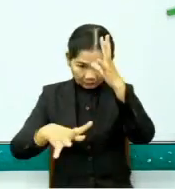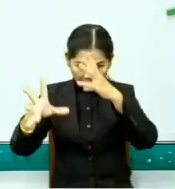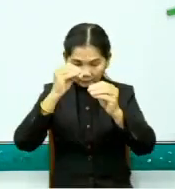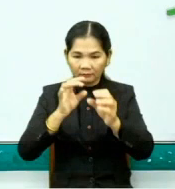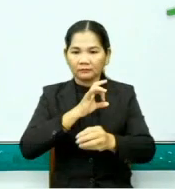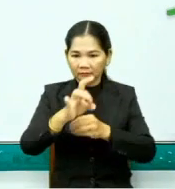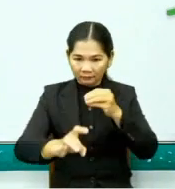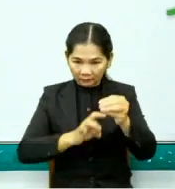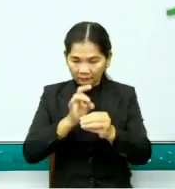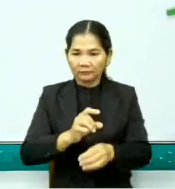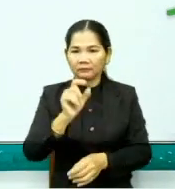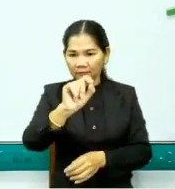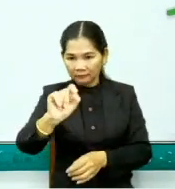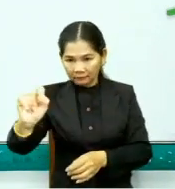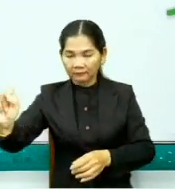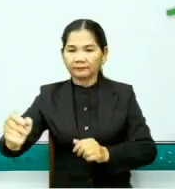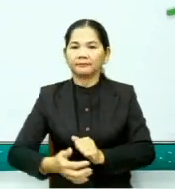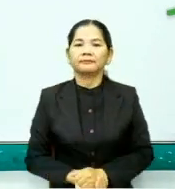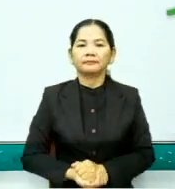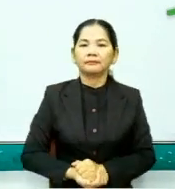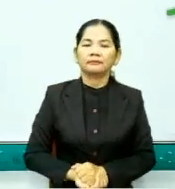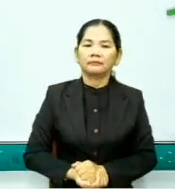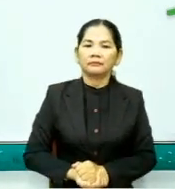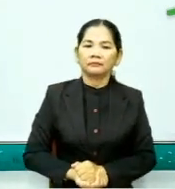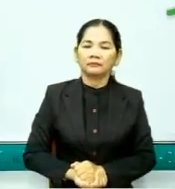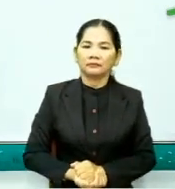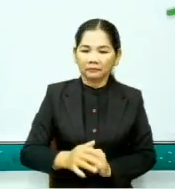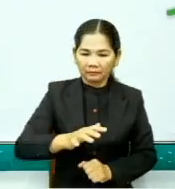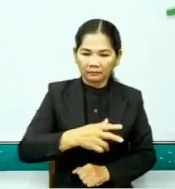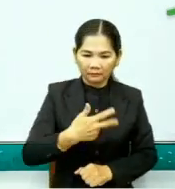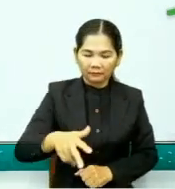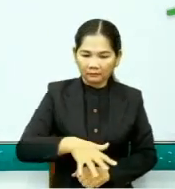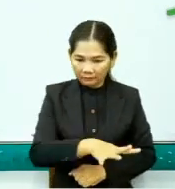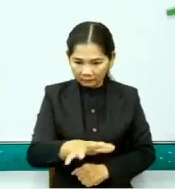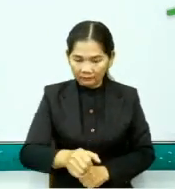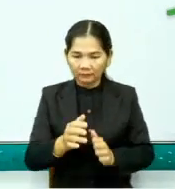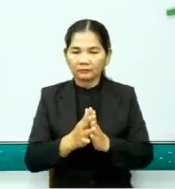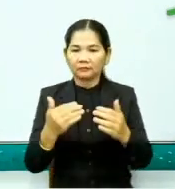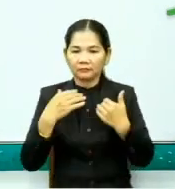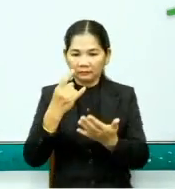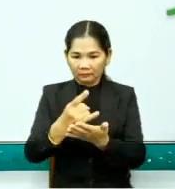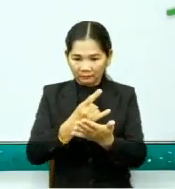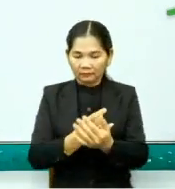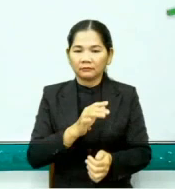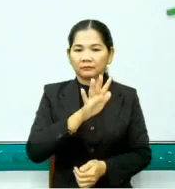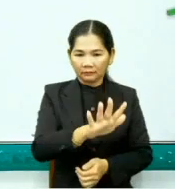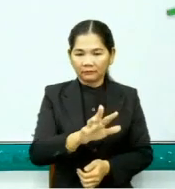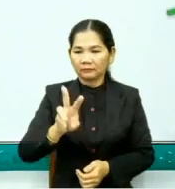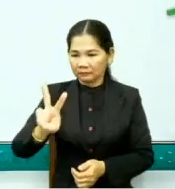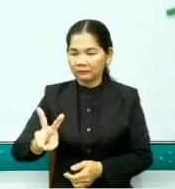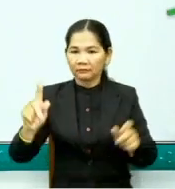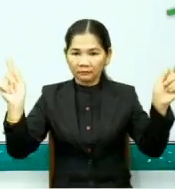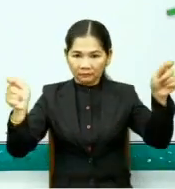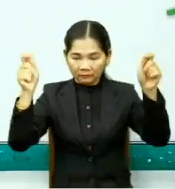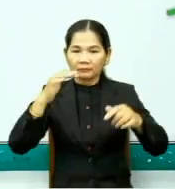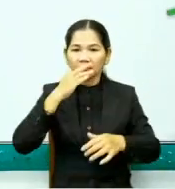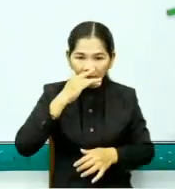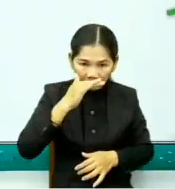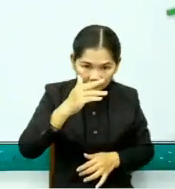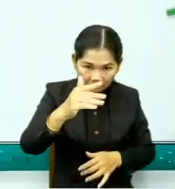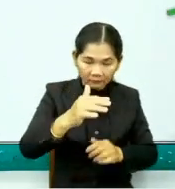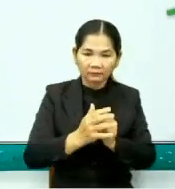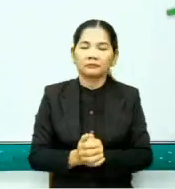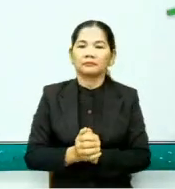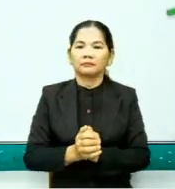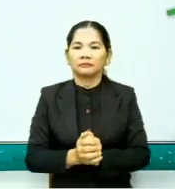ổn bí xóm này chà đà phía xa khám ai rồi bỏ dưỡng cứ sắc xa mê riêng tì hà sập bấy bôn sầm mốt nà con